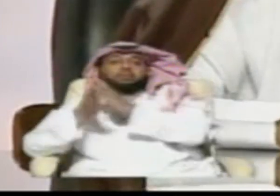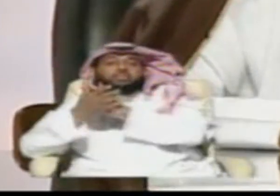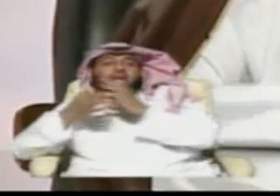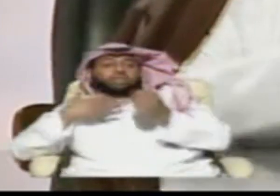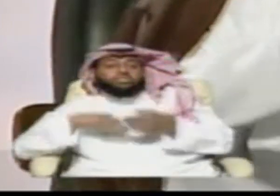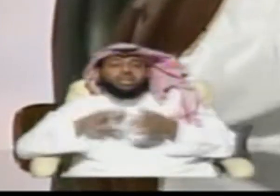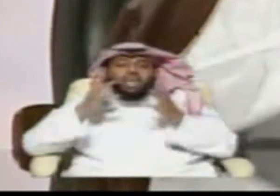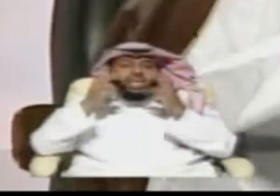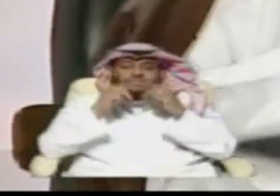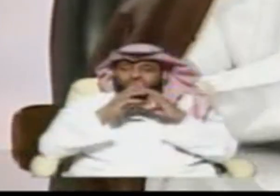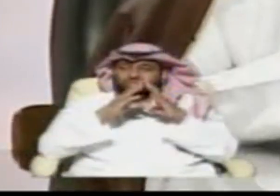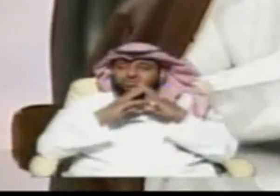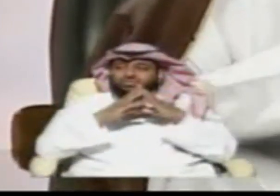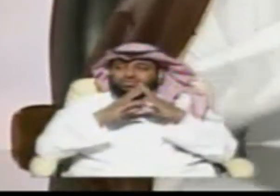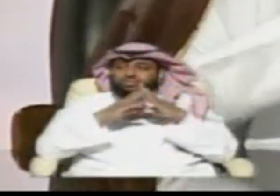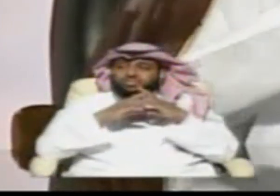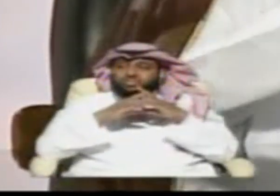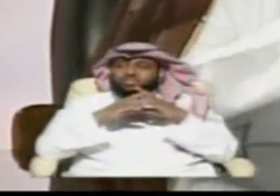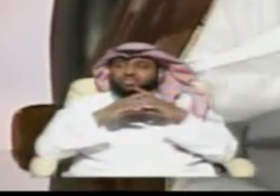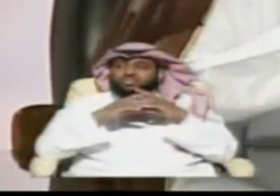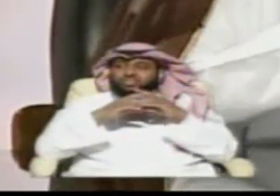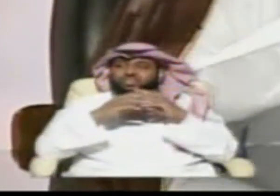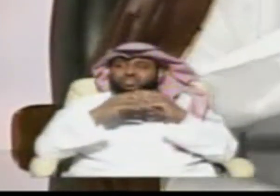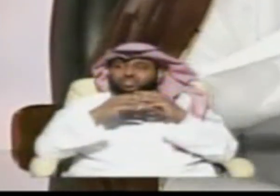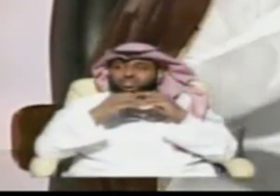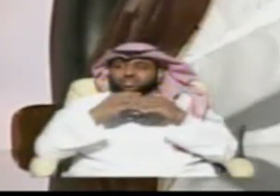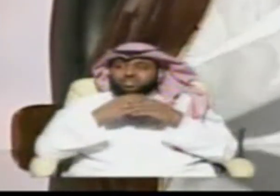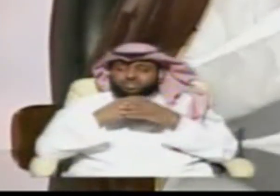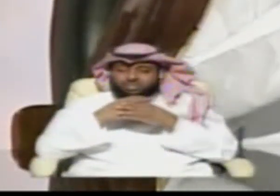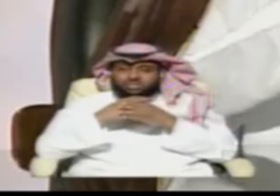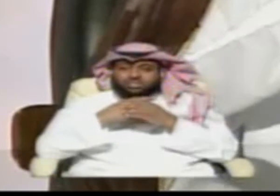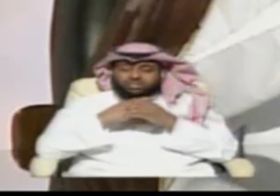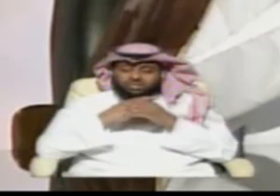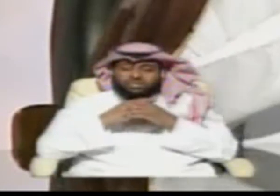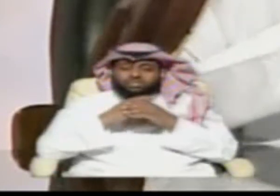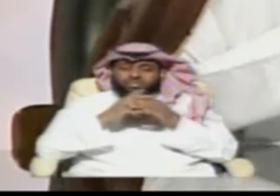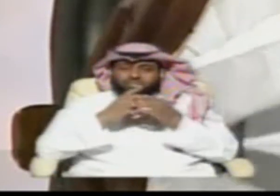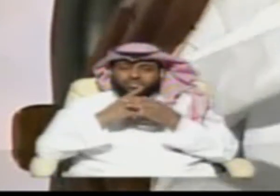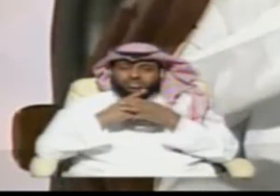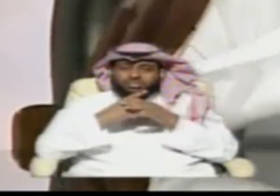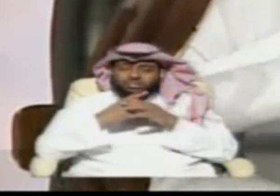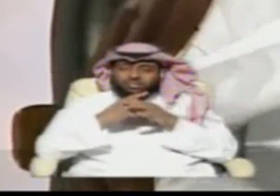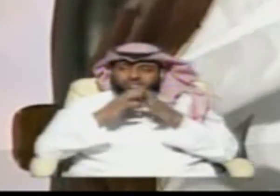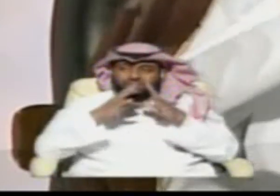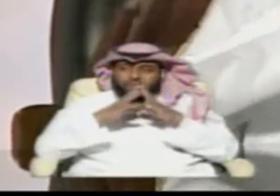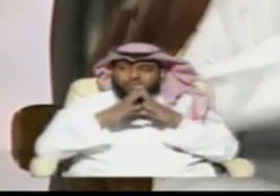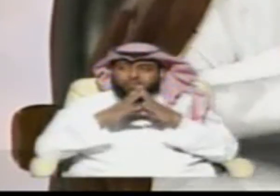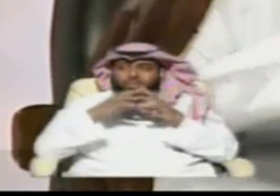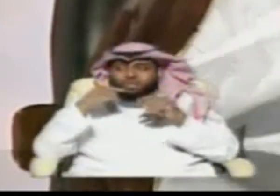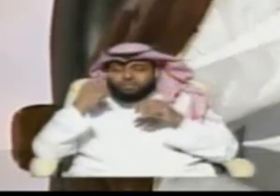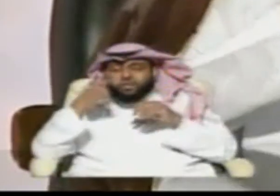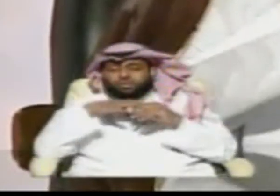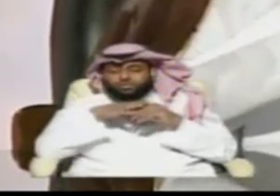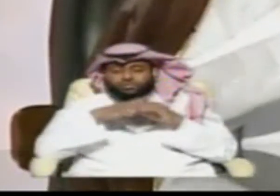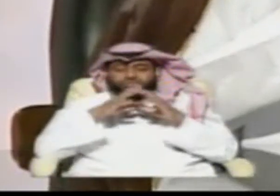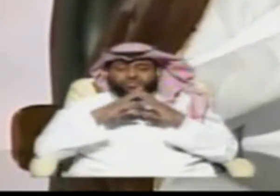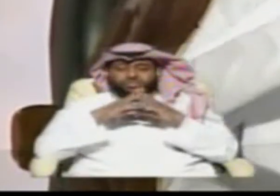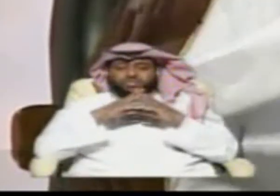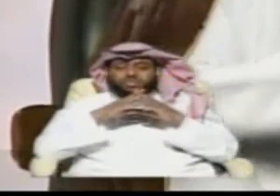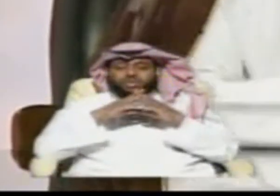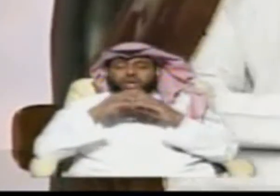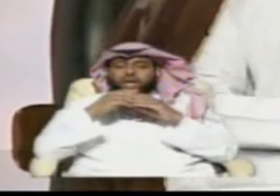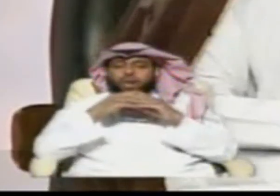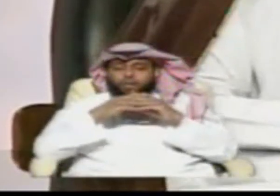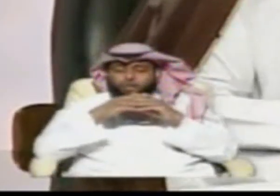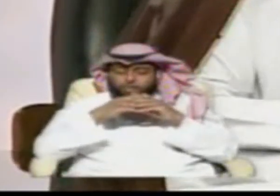نقول القدر الواجب خل الزوج، نحن يعني لا نتحدث عن ما تجده الأم أو ما يجده الأب أو ما يجده الإنسان من